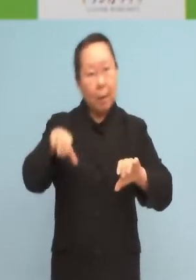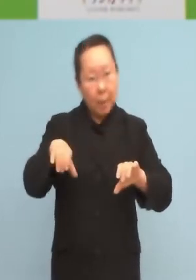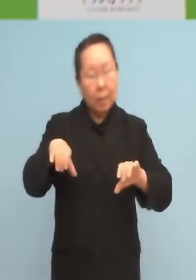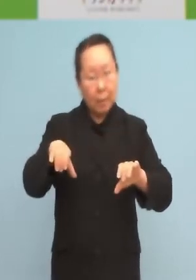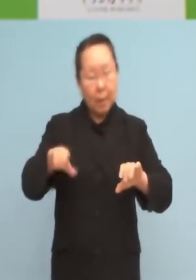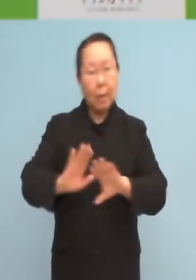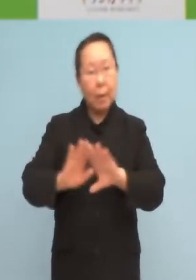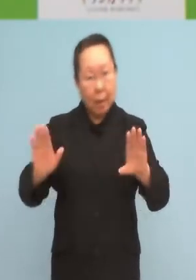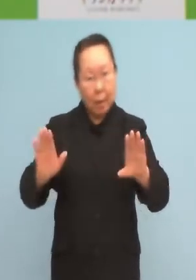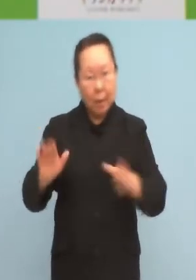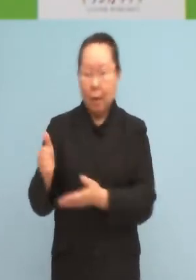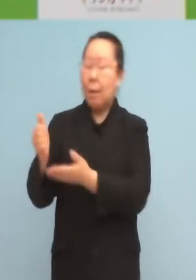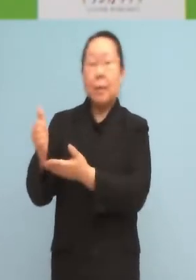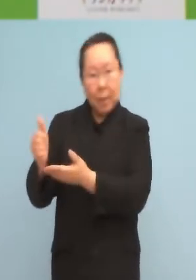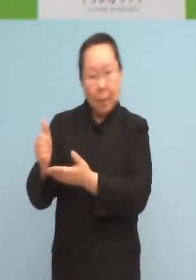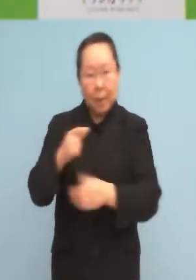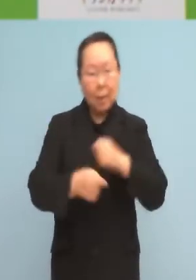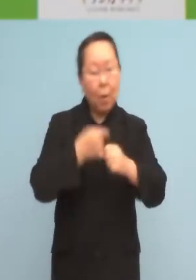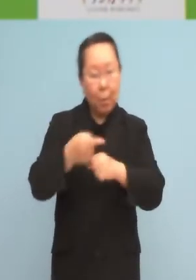。先生の恒例の